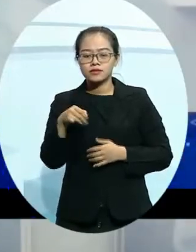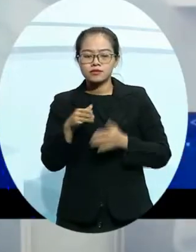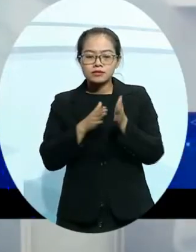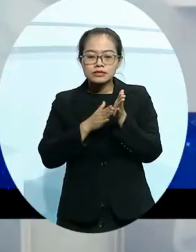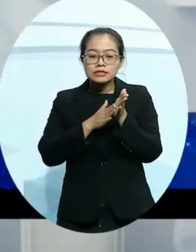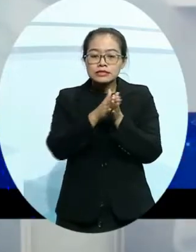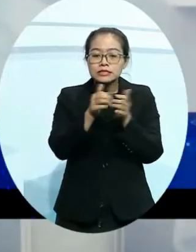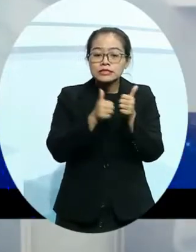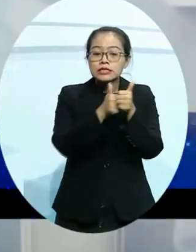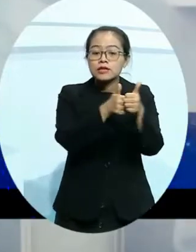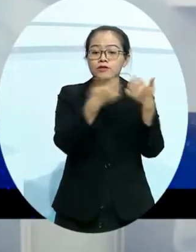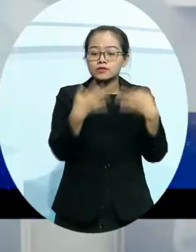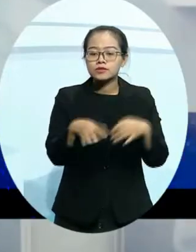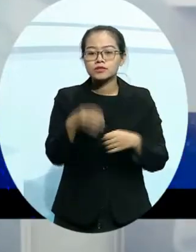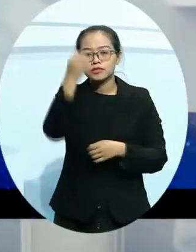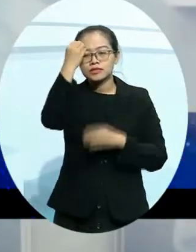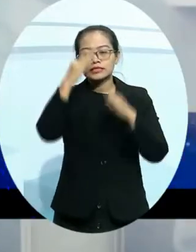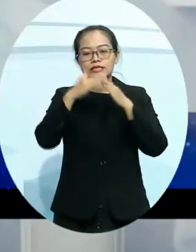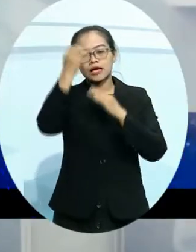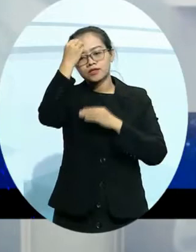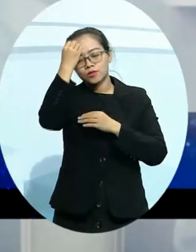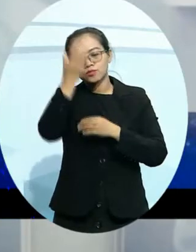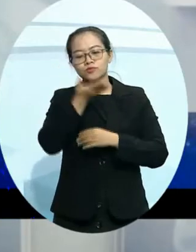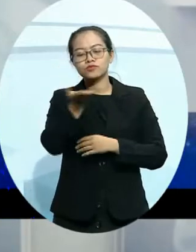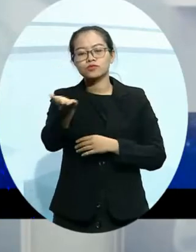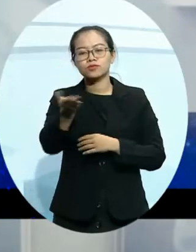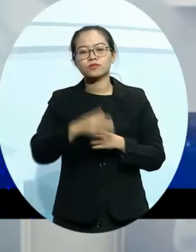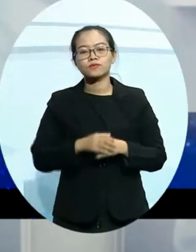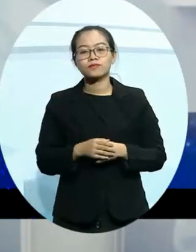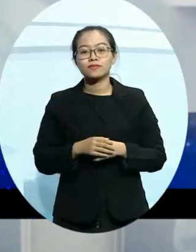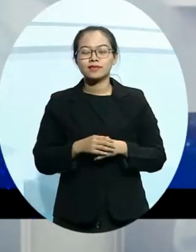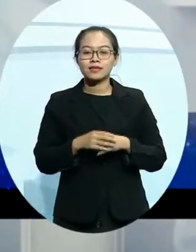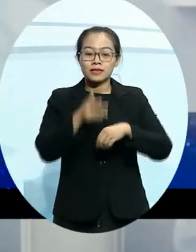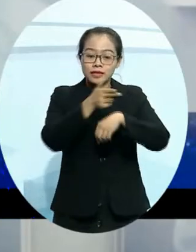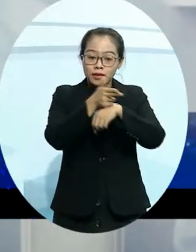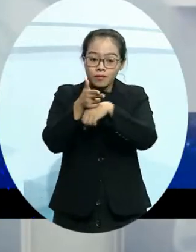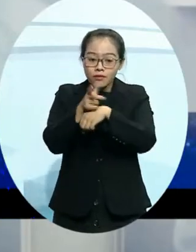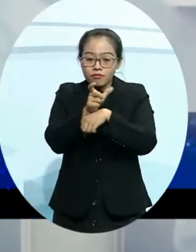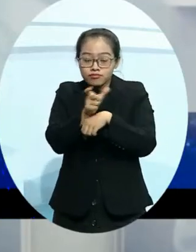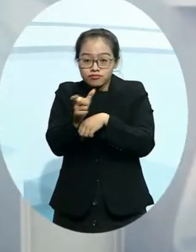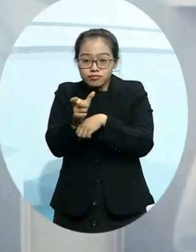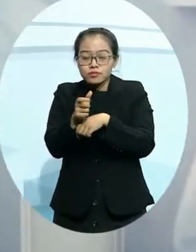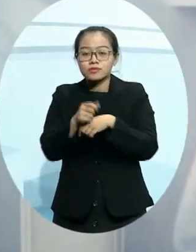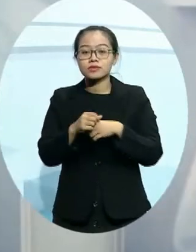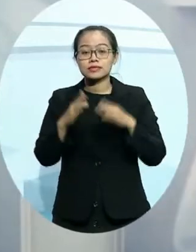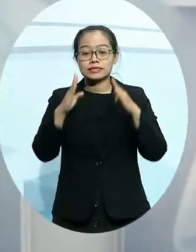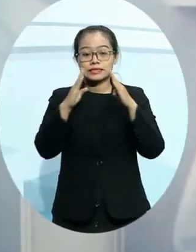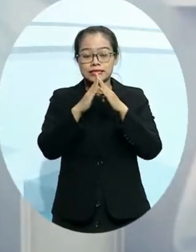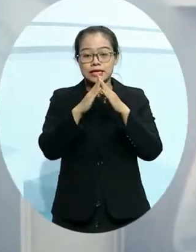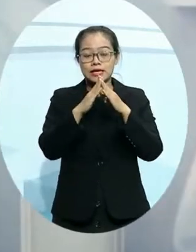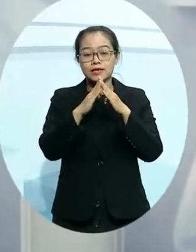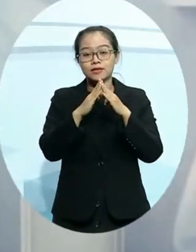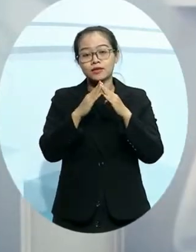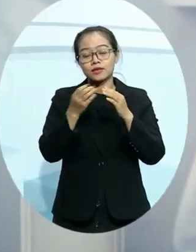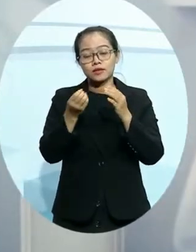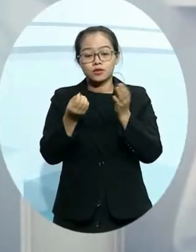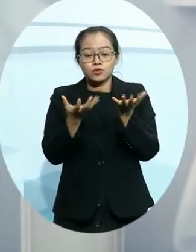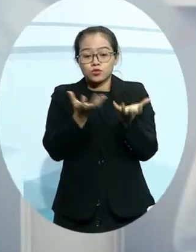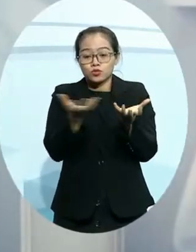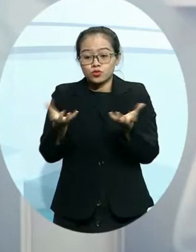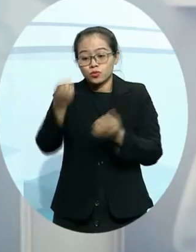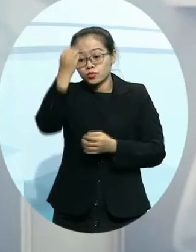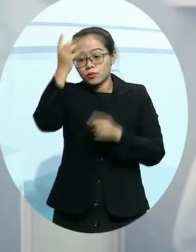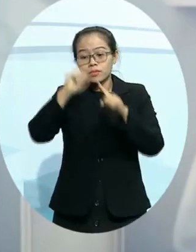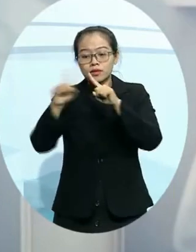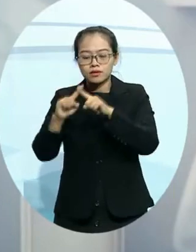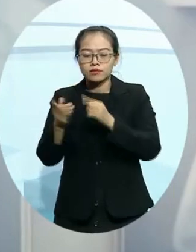người dùng. Đó không chỉ là những chiếc camera an ninh mà còn là hệ sinh thái bao gồm nhiều thiết bị thông minh khác để tạo ra trải nghiệm cao cấp hơn,